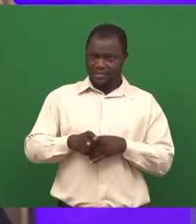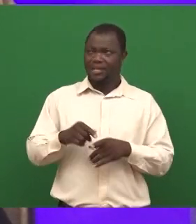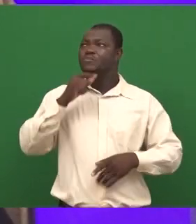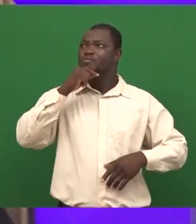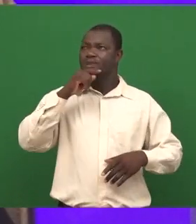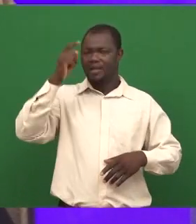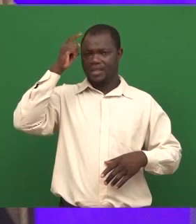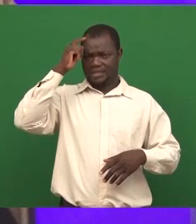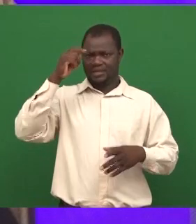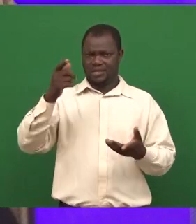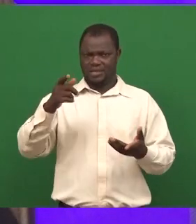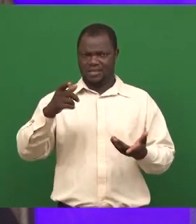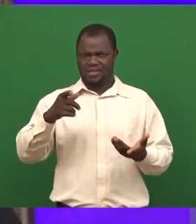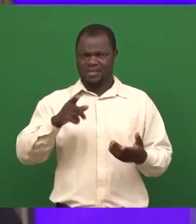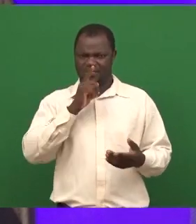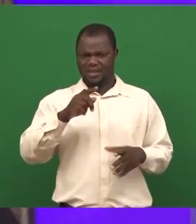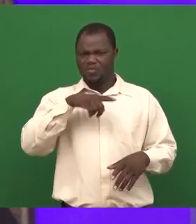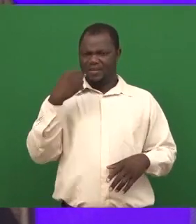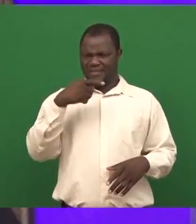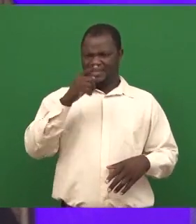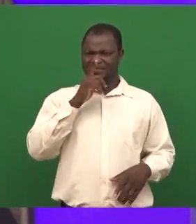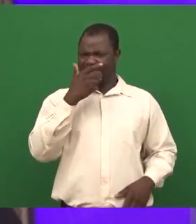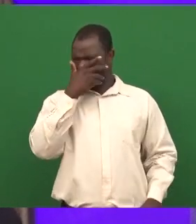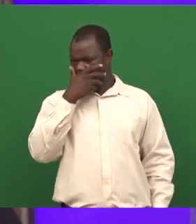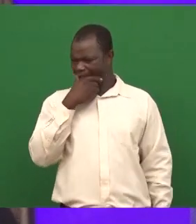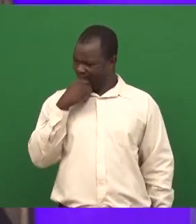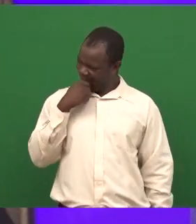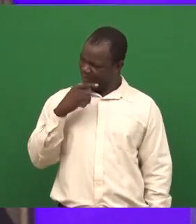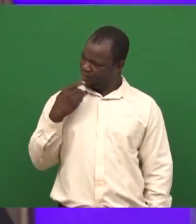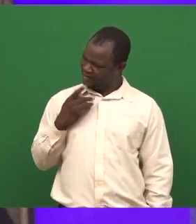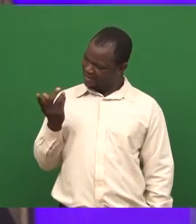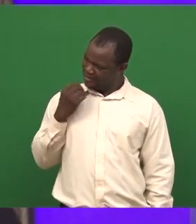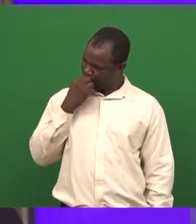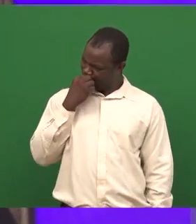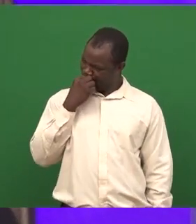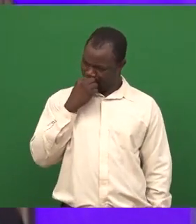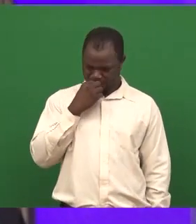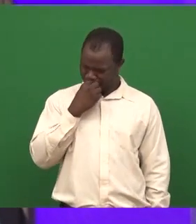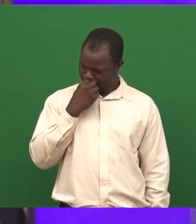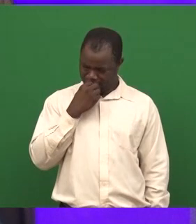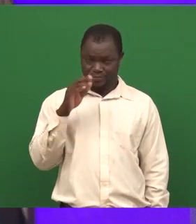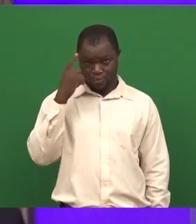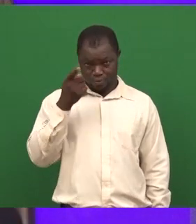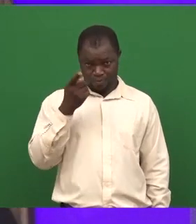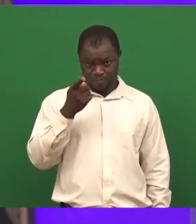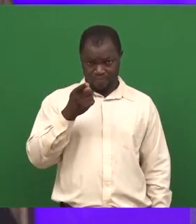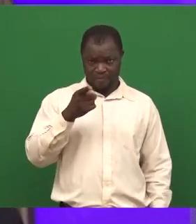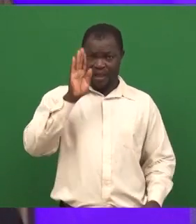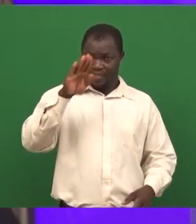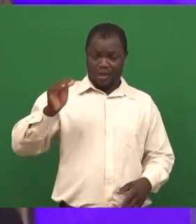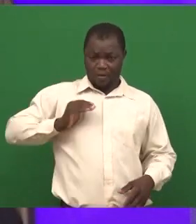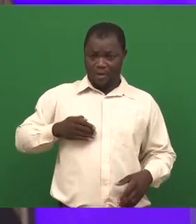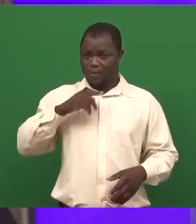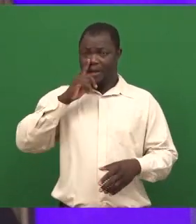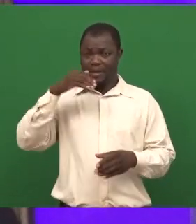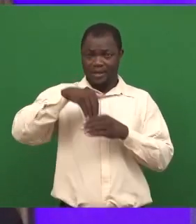nevarume. Kune varume wekuti kana akatarisa mukadzi wake anoita kunge ari kusemeswa naye, munhu waakatora. Vamwe vakadzi mukaona mafotos avo